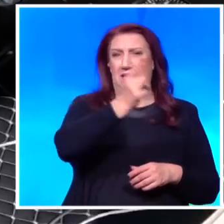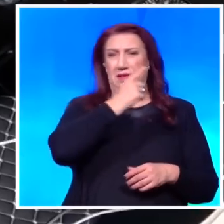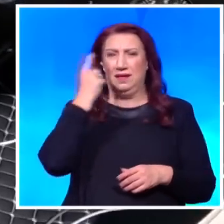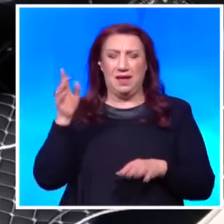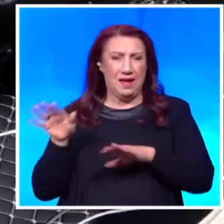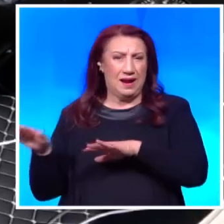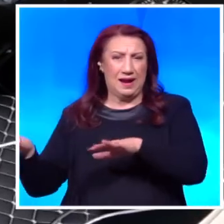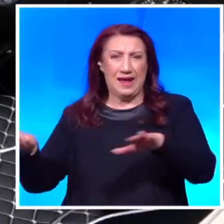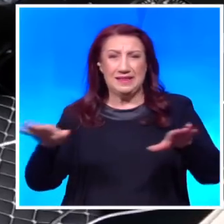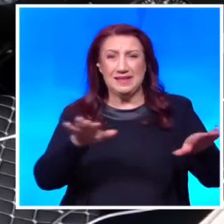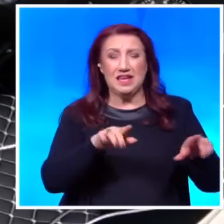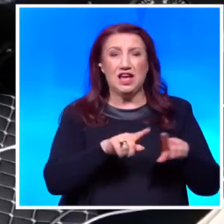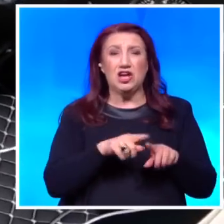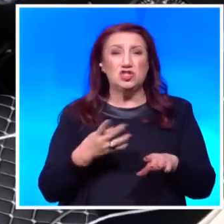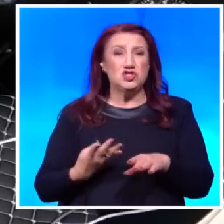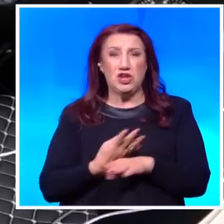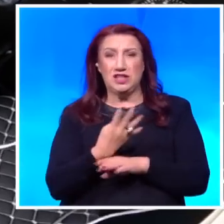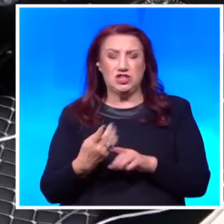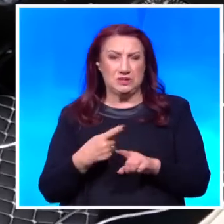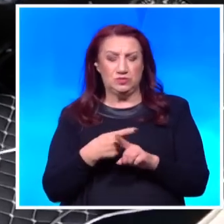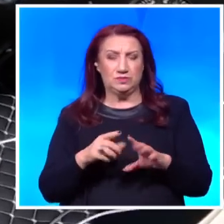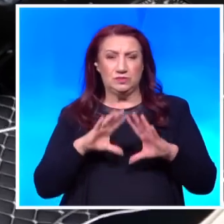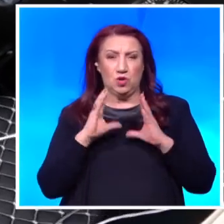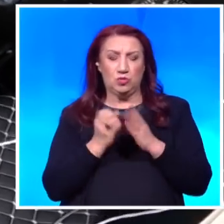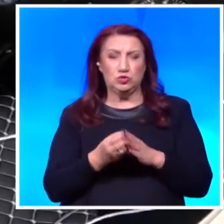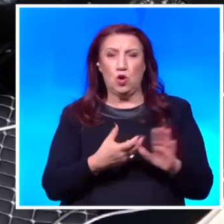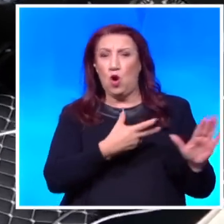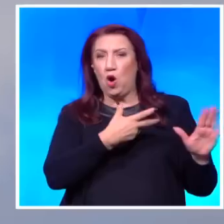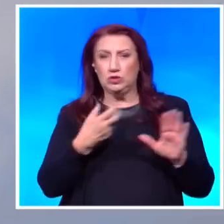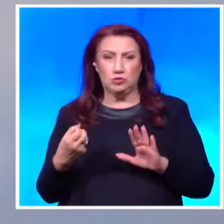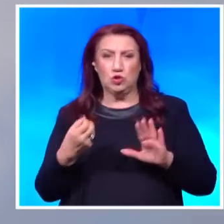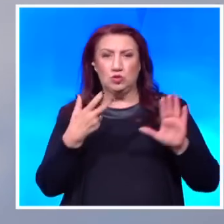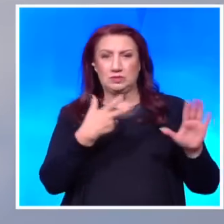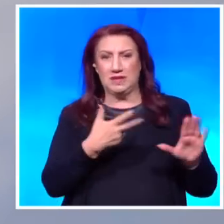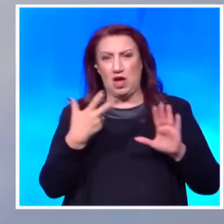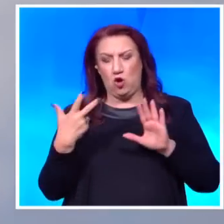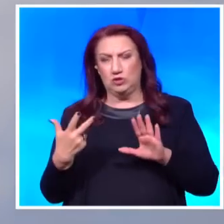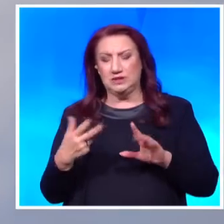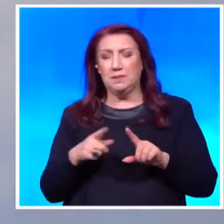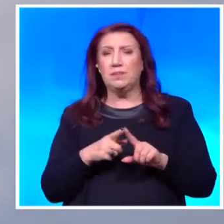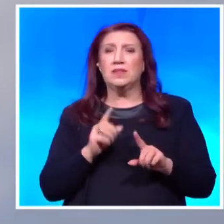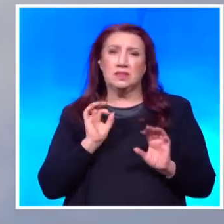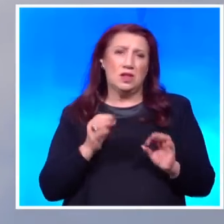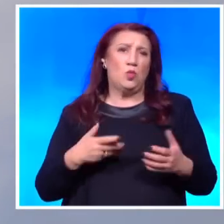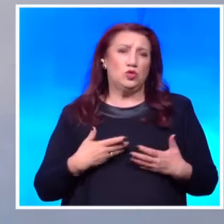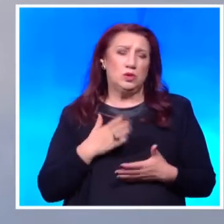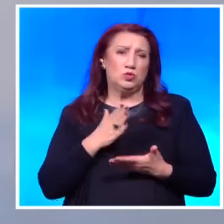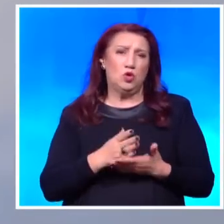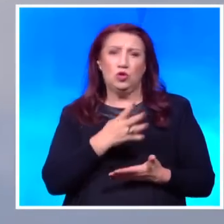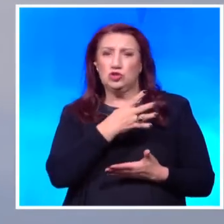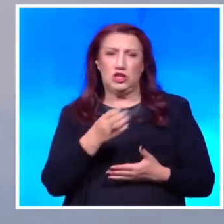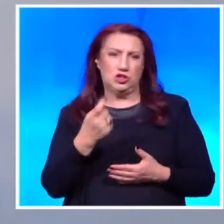часа и половина. Общо 888 виража при изискване от 401.